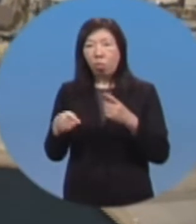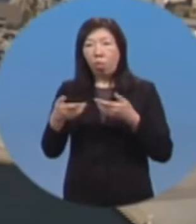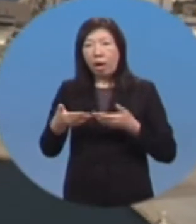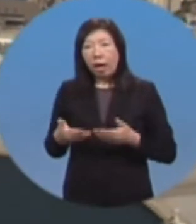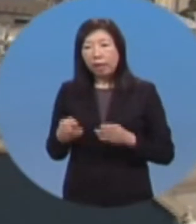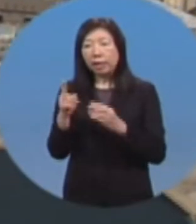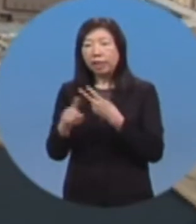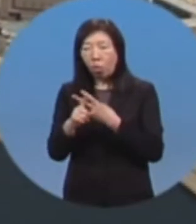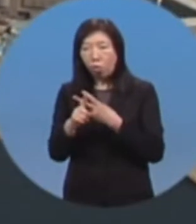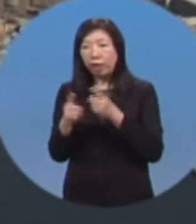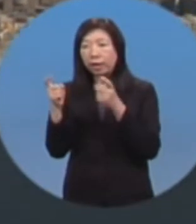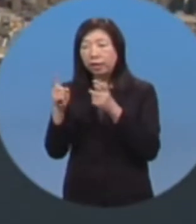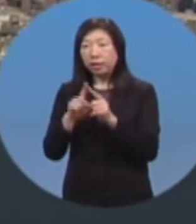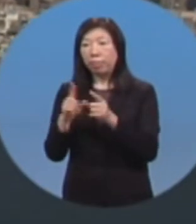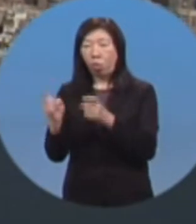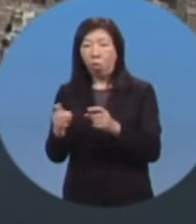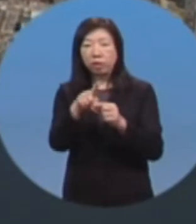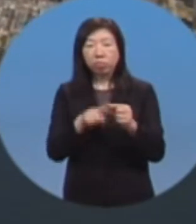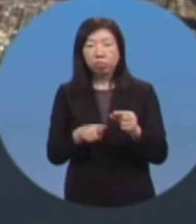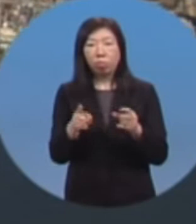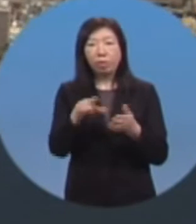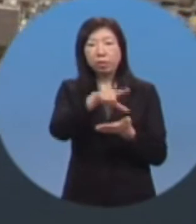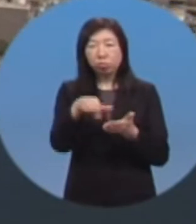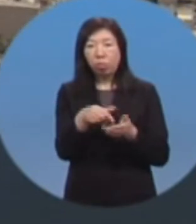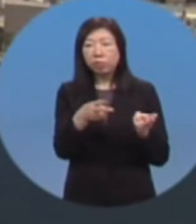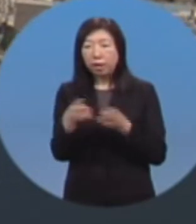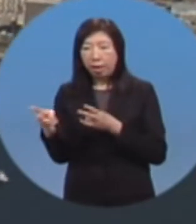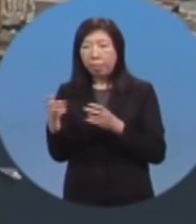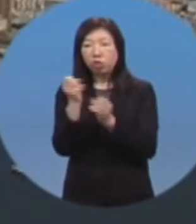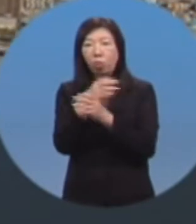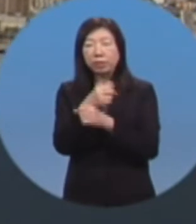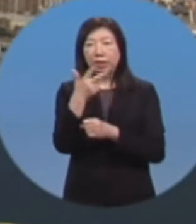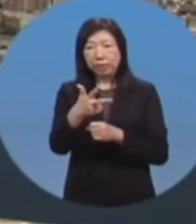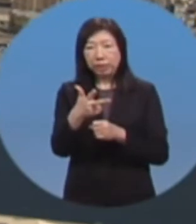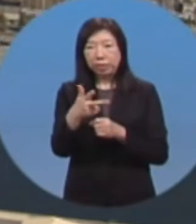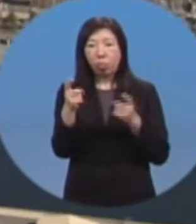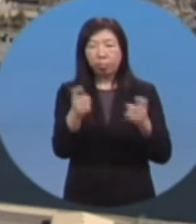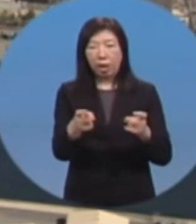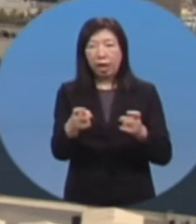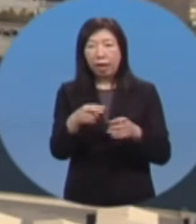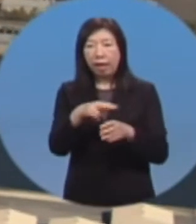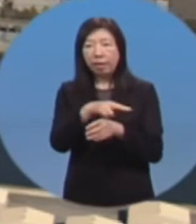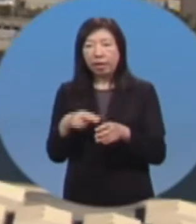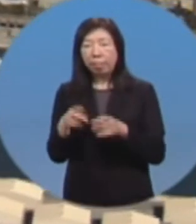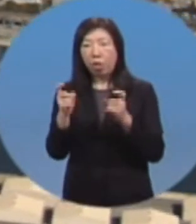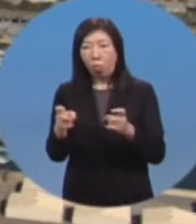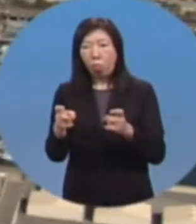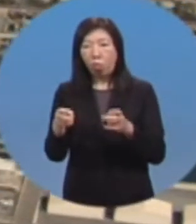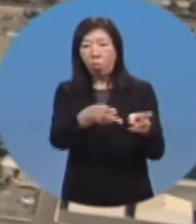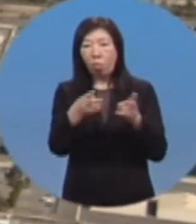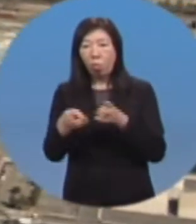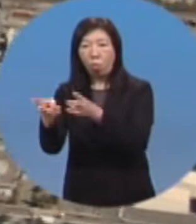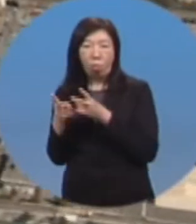、千葉港千葉中央地区の再編整備や銚子市の名洗港、立山港多目的桟橋の